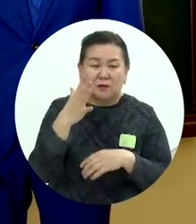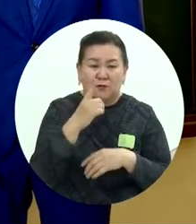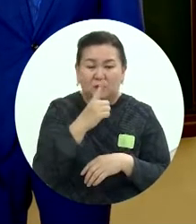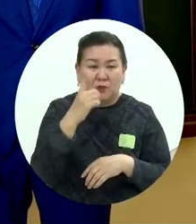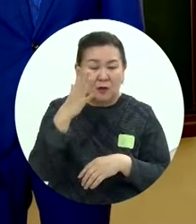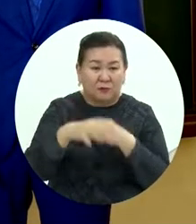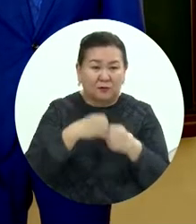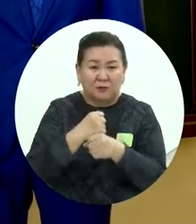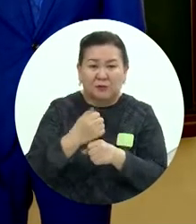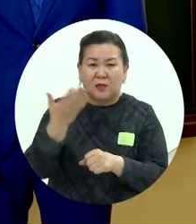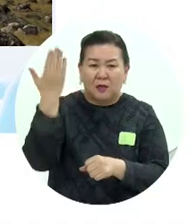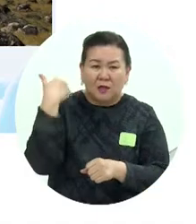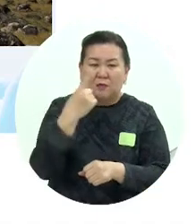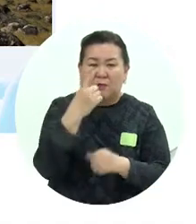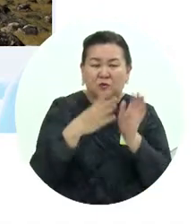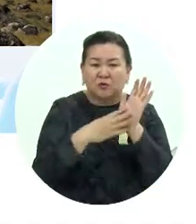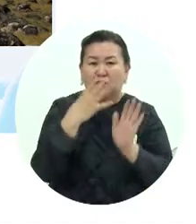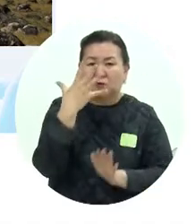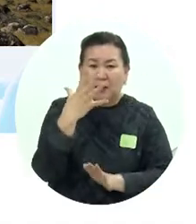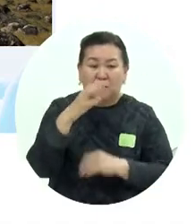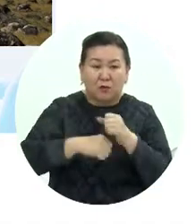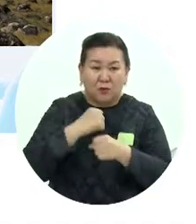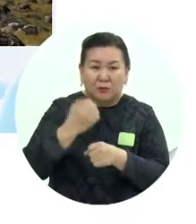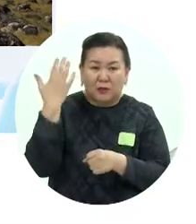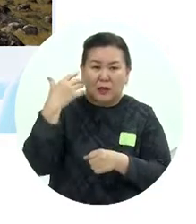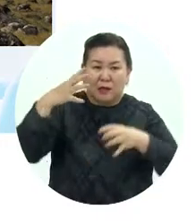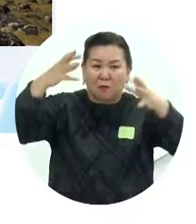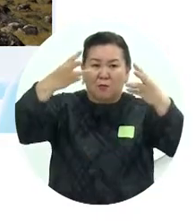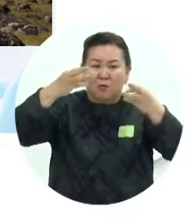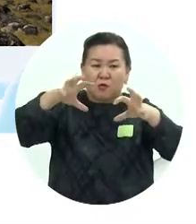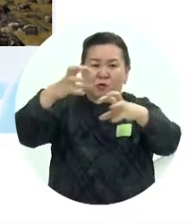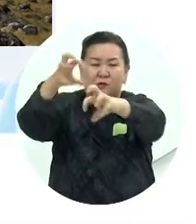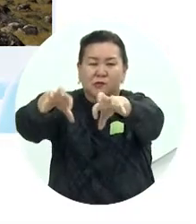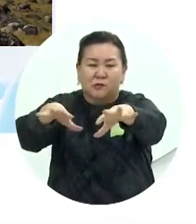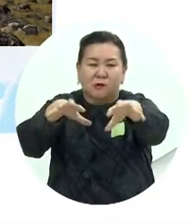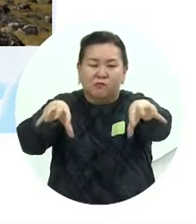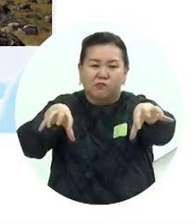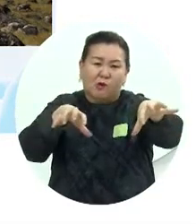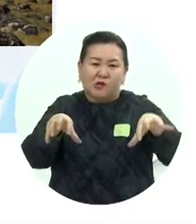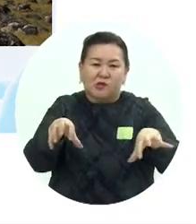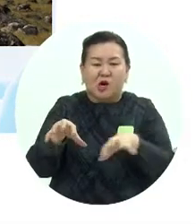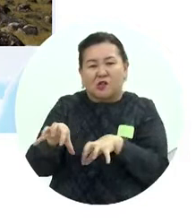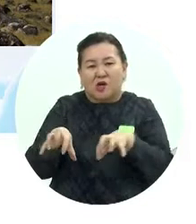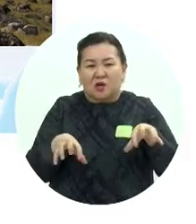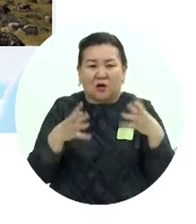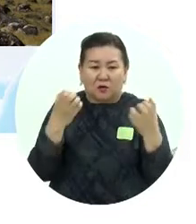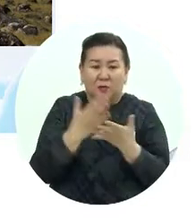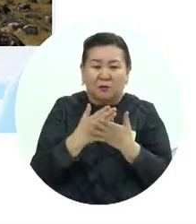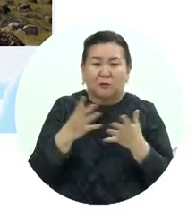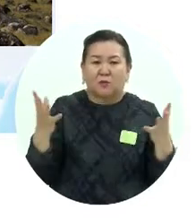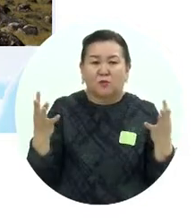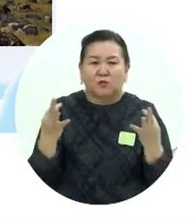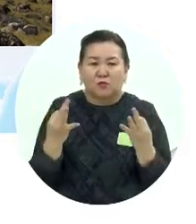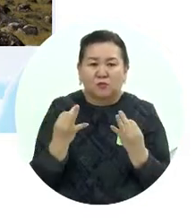өмнө буюу 1905 онд таван богдын хөндийг мөсөн гол дүүргэж байсан бол 2015 он буюу 110 жилийн